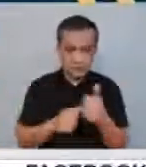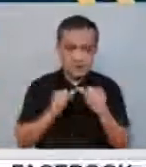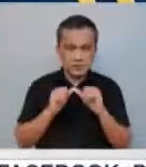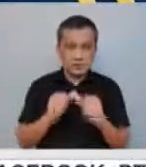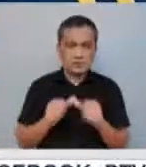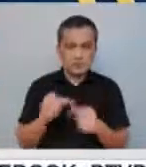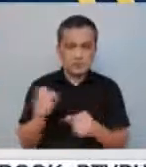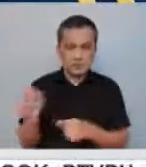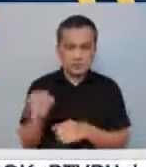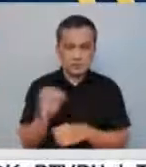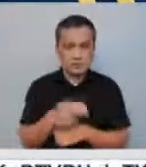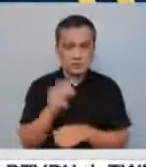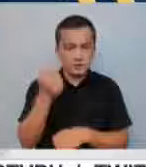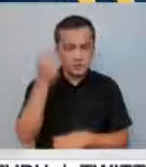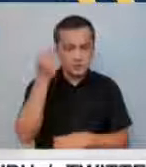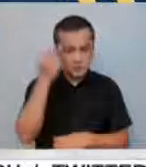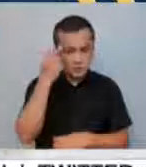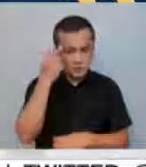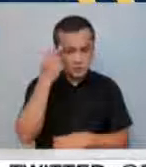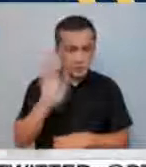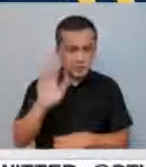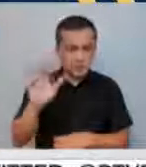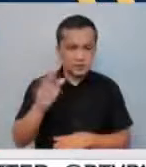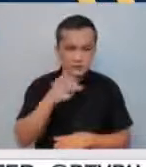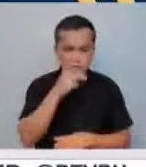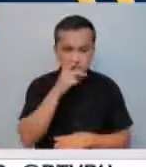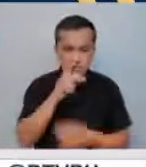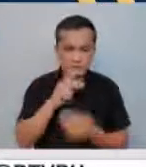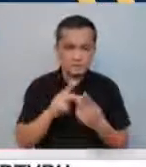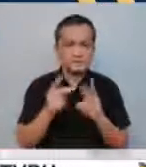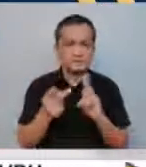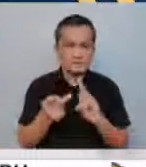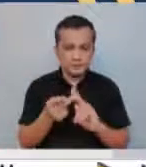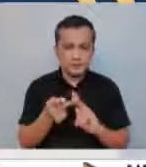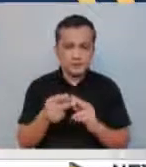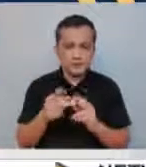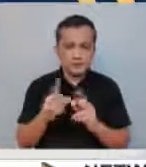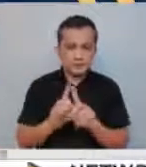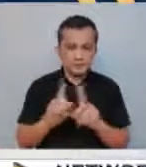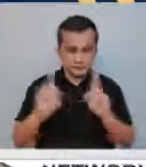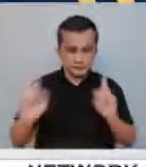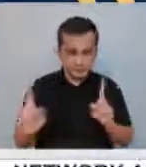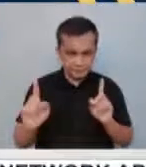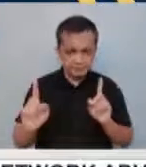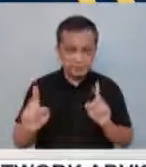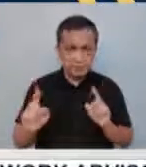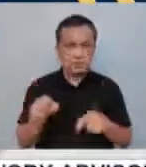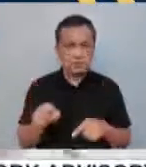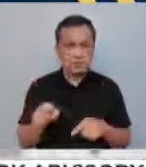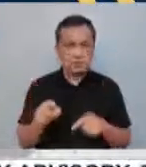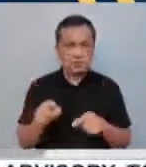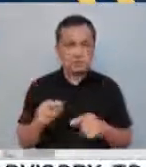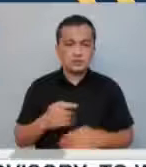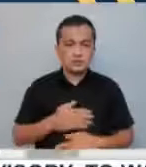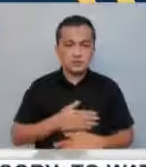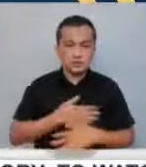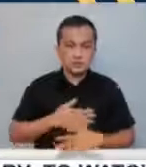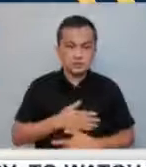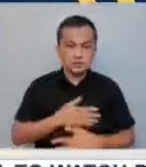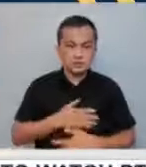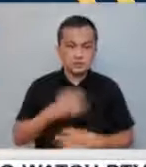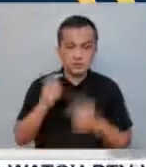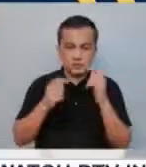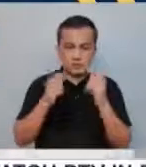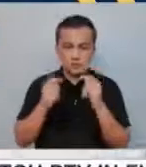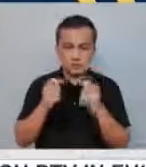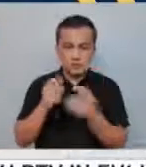ng pamahalaan at ng kanilang mga private partners sa minimum public health standards upang ma-enjoy nito ang mga tourism sites sa